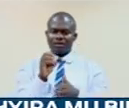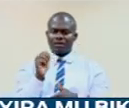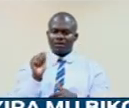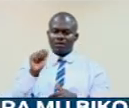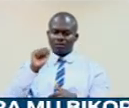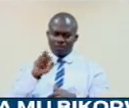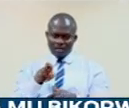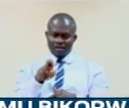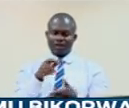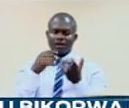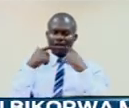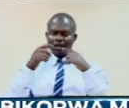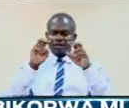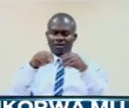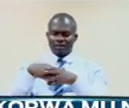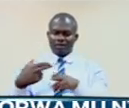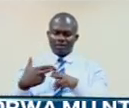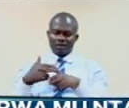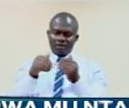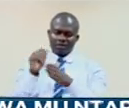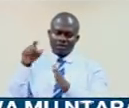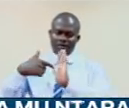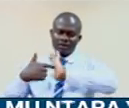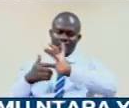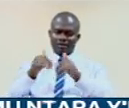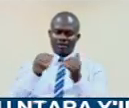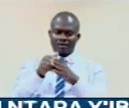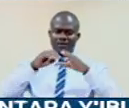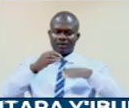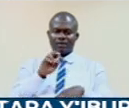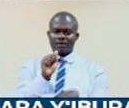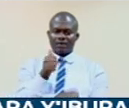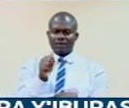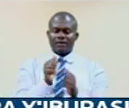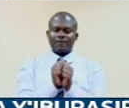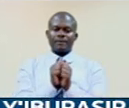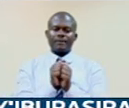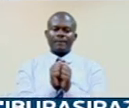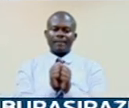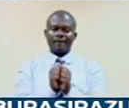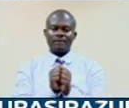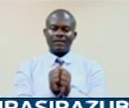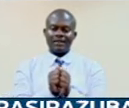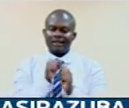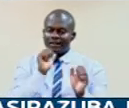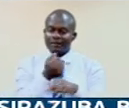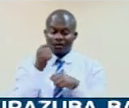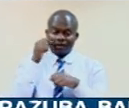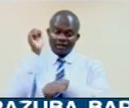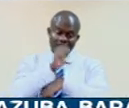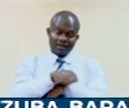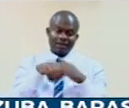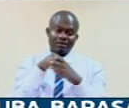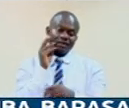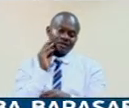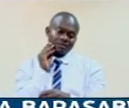Sidibe umunyamali, aho agaragaza ko mu gihe kiri imbere bagomba kugaragara mu mikino y'ikipe ya Rayon Sport. Sinakubwira ko ikintu twarushije harimo na